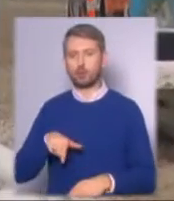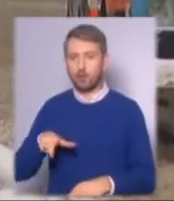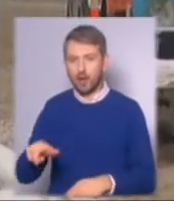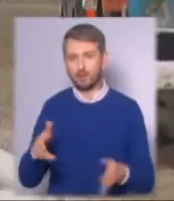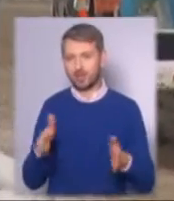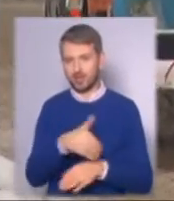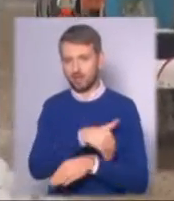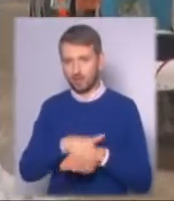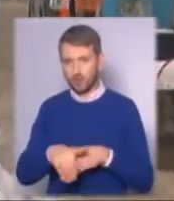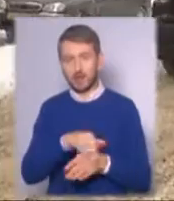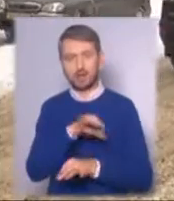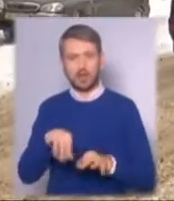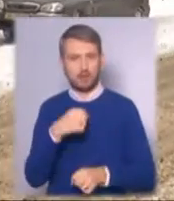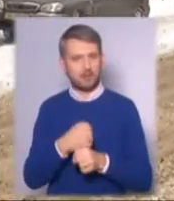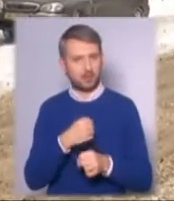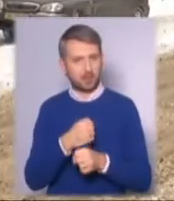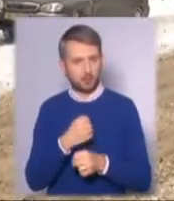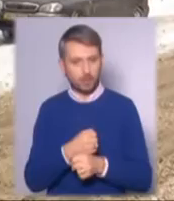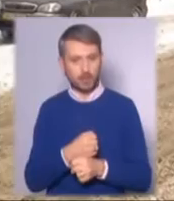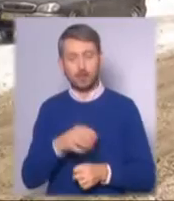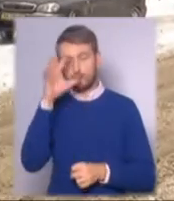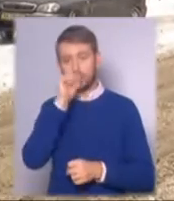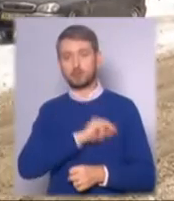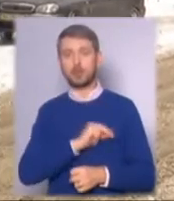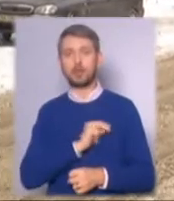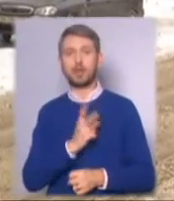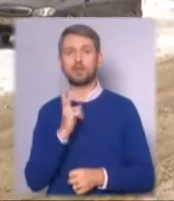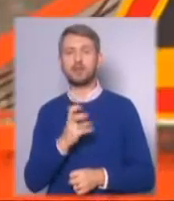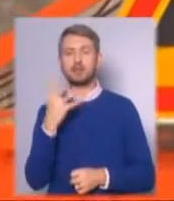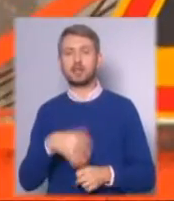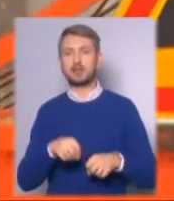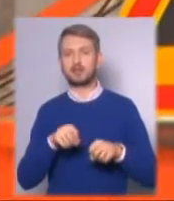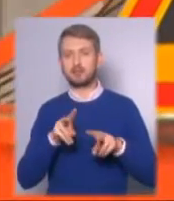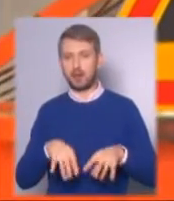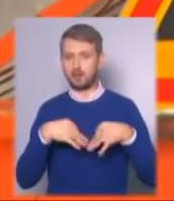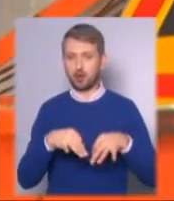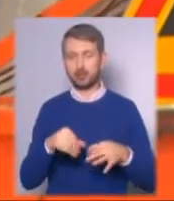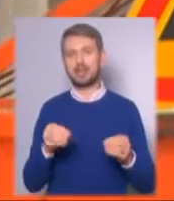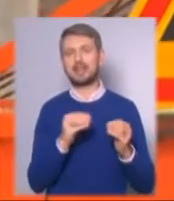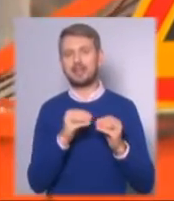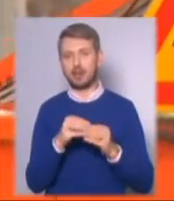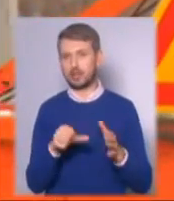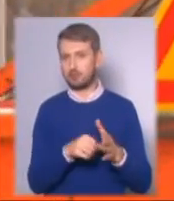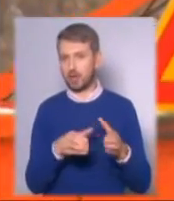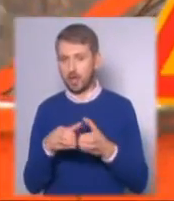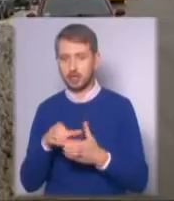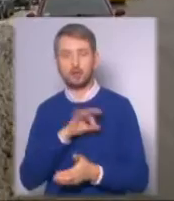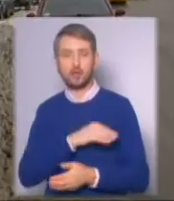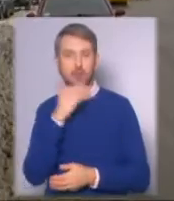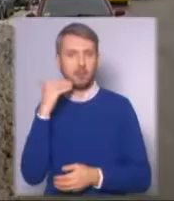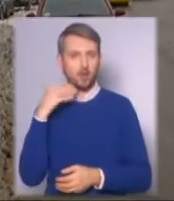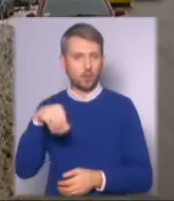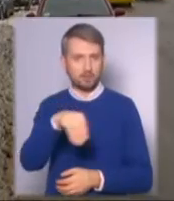вулиць. Схема відпрацьована. Вночі працювали 2,5 сотні спецмашин та десятки бригад. Використали чимало посипальних